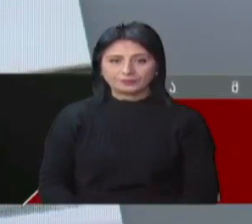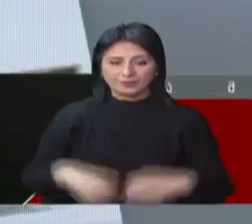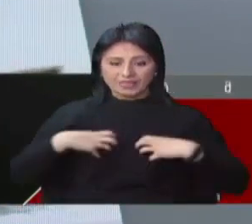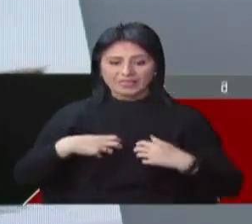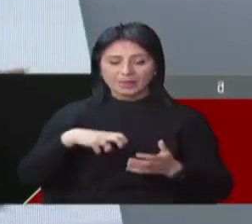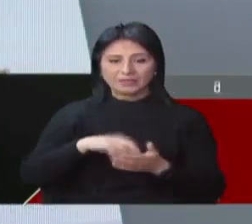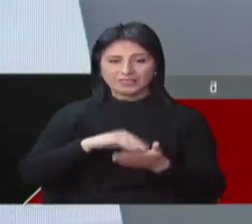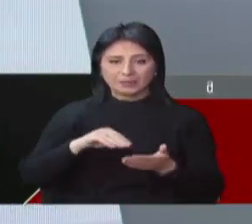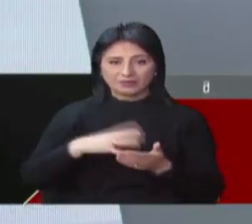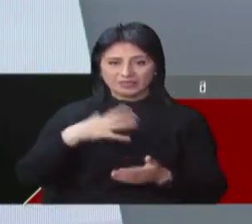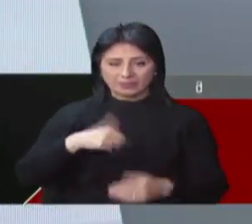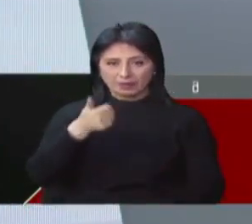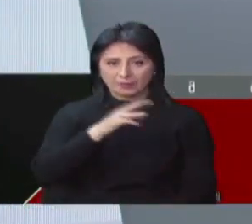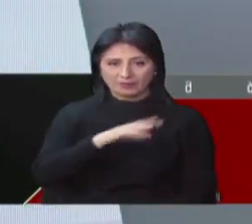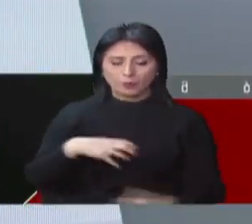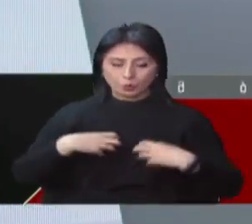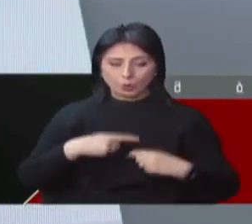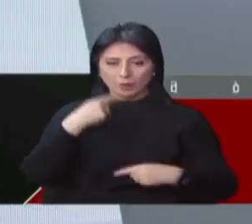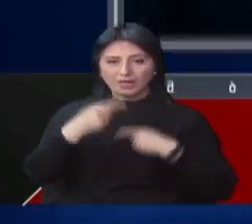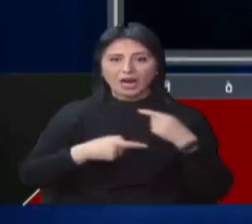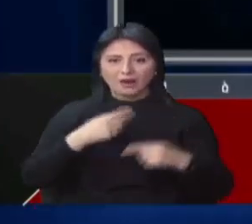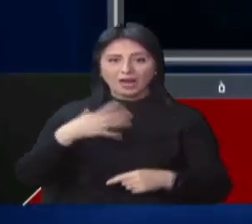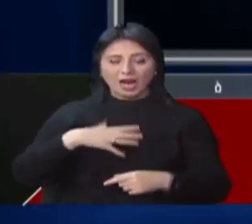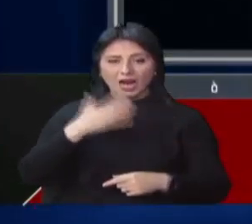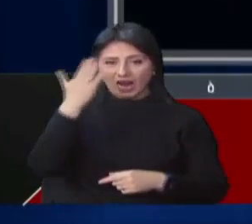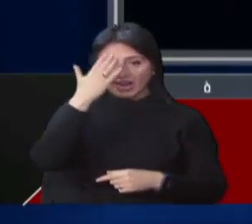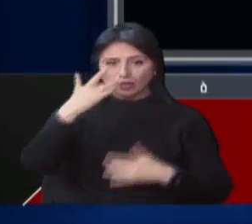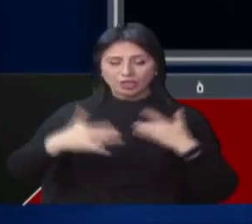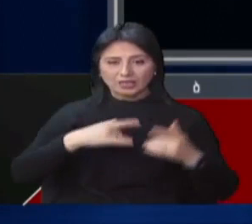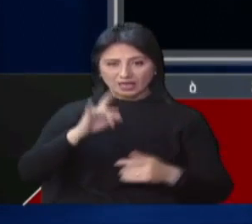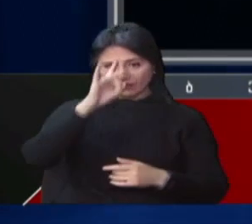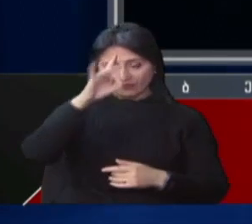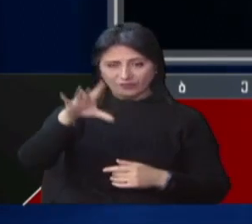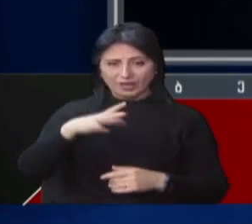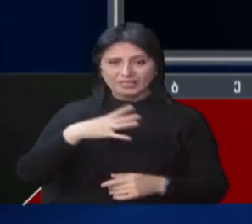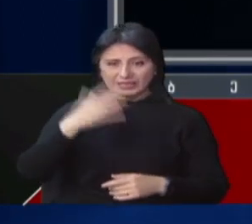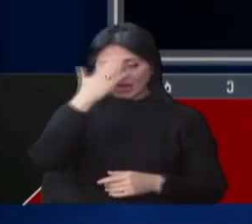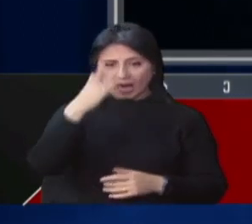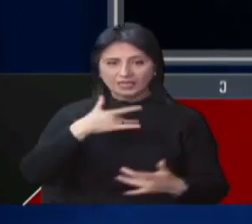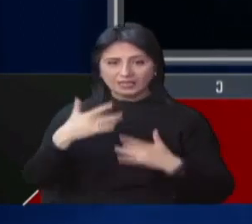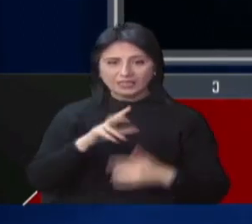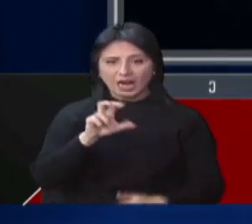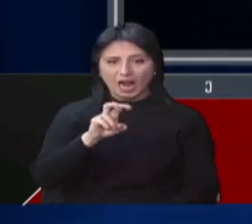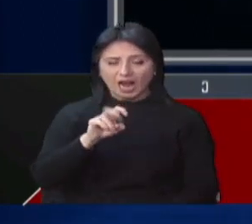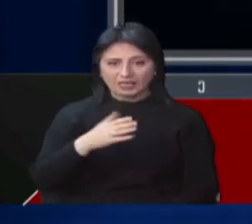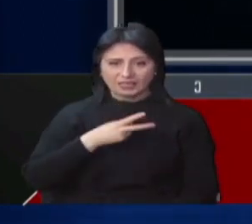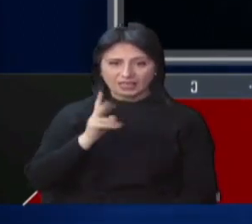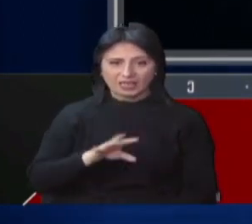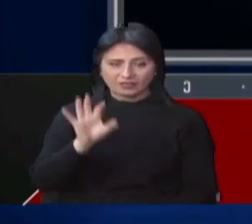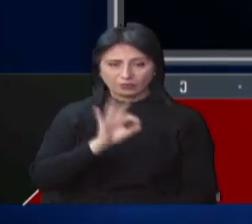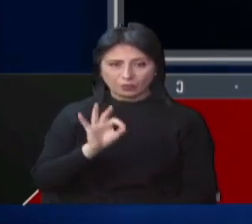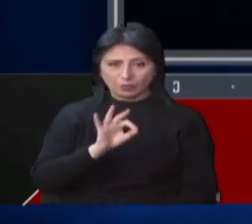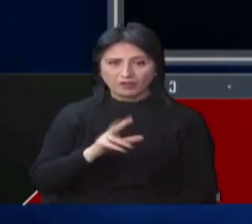სამზიმრის წერილს აქვეყნებს საქართველოს პრემიერი. მწუხარებას გამოთქვამ ქართული კინოსა და თეატრის მსახიობის საქართველოს სახალხო არტისტის ჯემალ ყაღანიძის გარდაცვალების